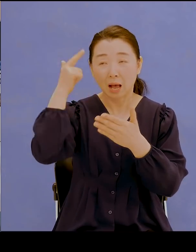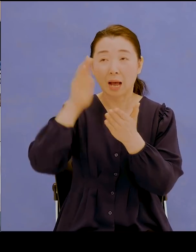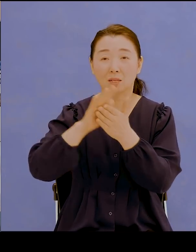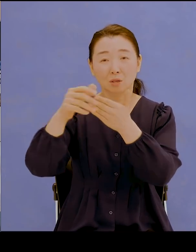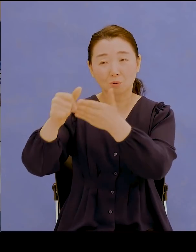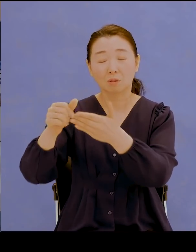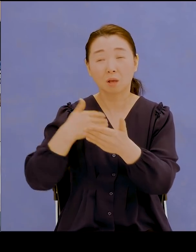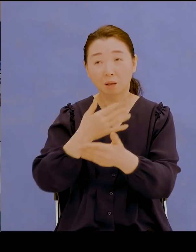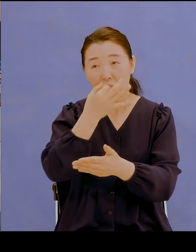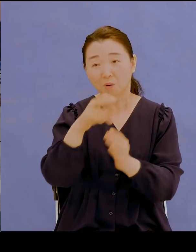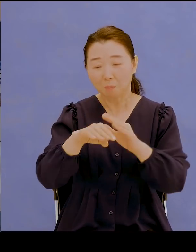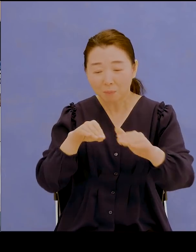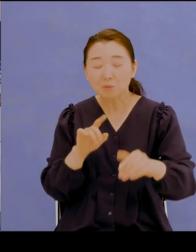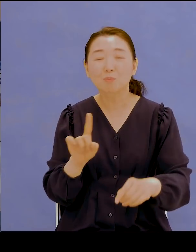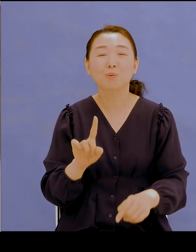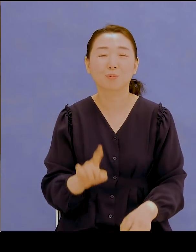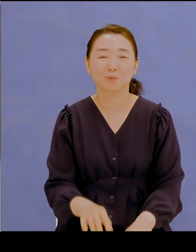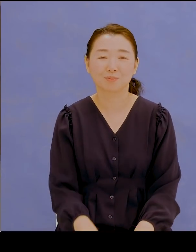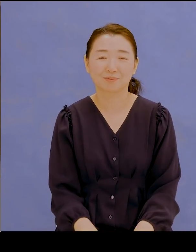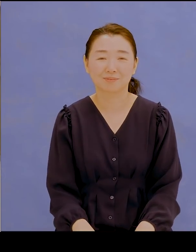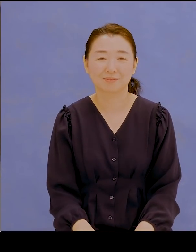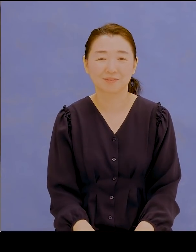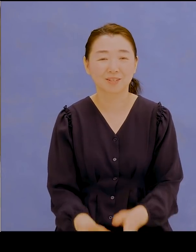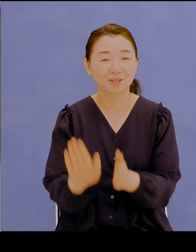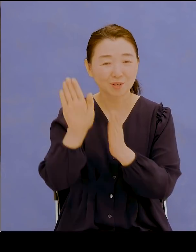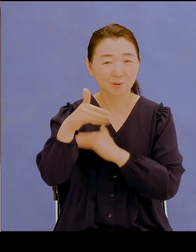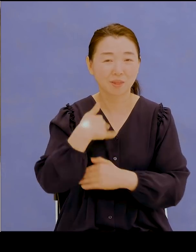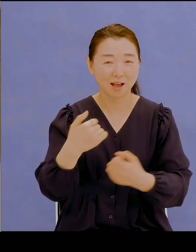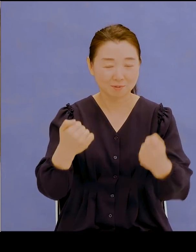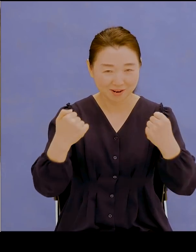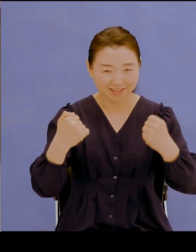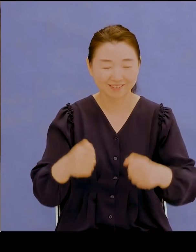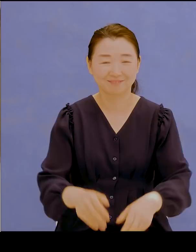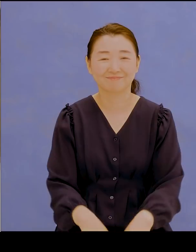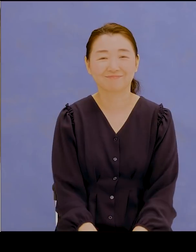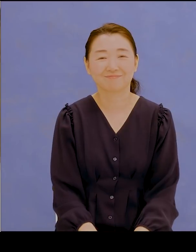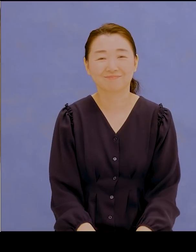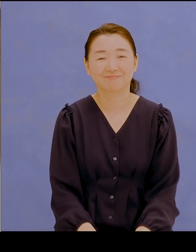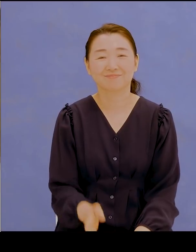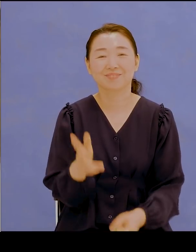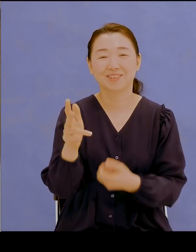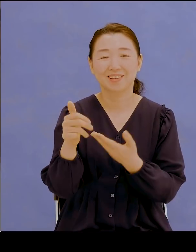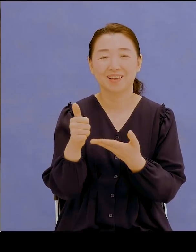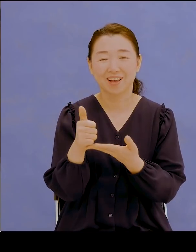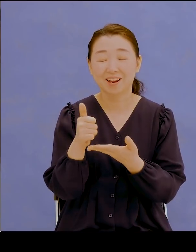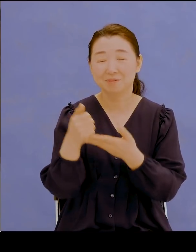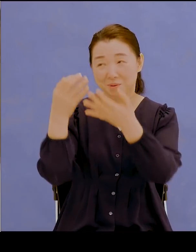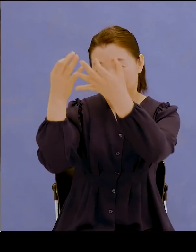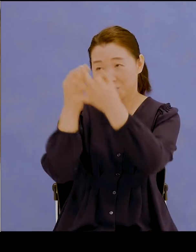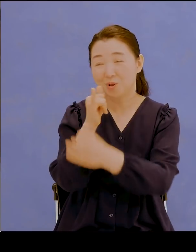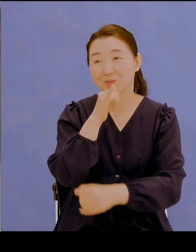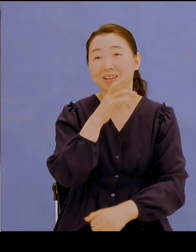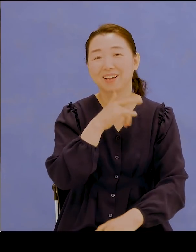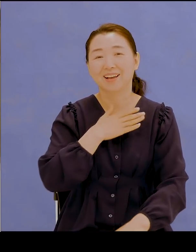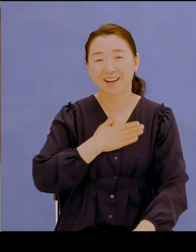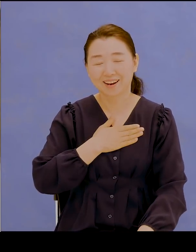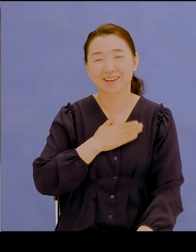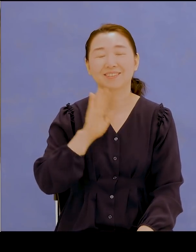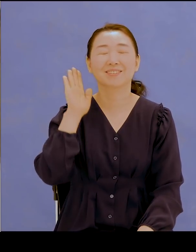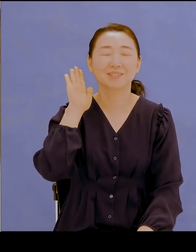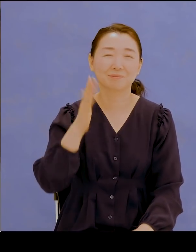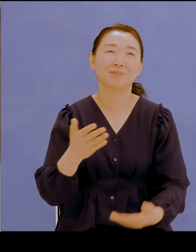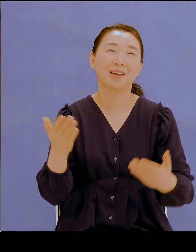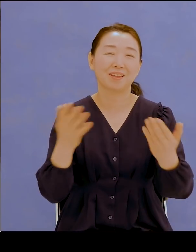힘들다고 빠지고. 네. 그래서 그 뒤부터 제가 힘을 내서 하나님 네. 보고 계시는구나. 그럼요. 그 뒤부터는 일하는